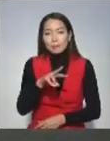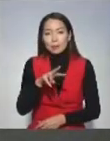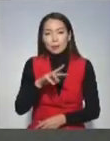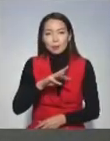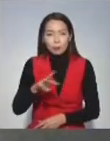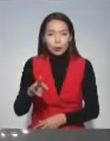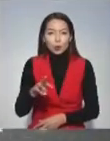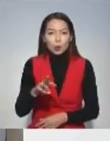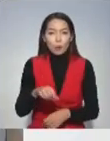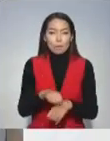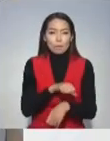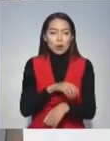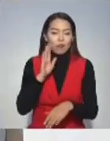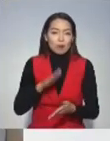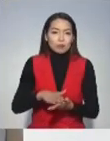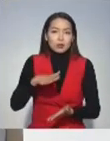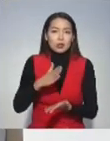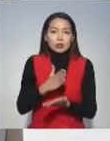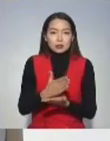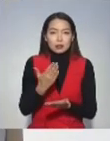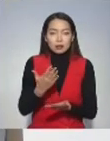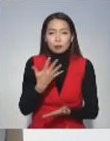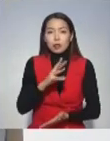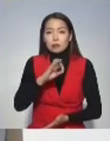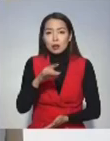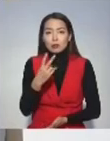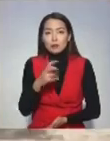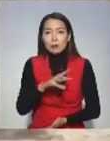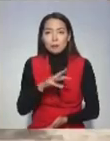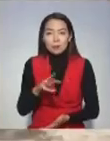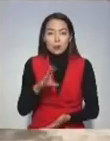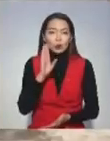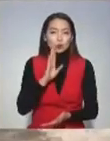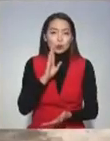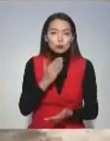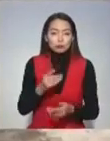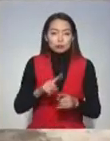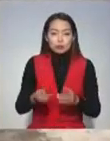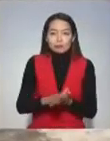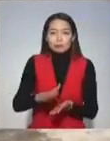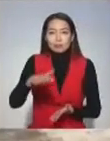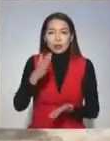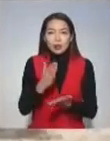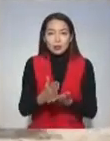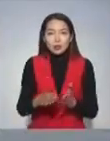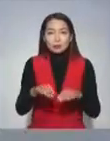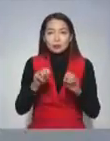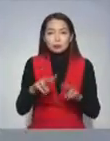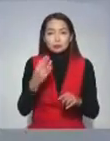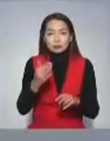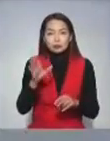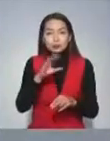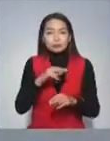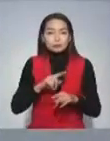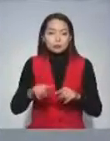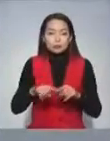құйылған. Сиымдылығы 5 миллиард 200 миллион текше метрлік су қоймасы тез толуда. Мамандар бұл мәселеге үкімет назарын аударуы қажет деп дабыл